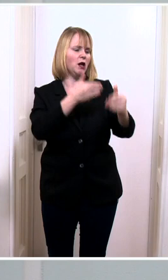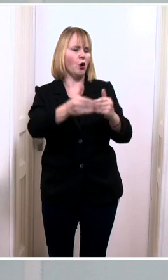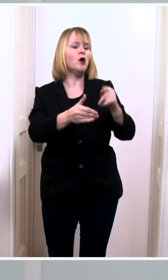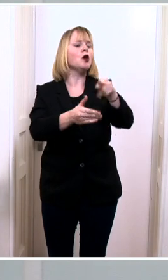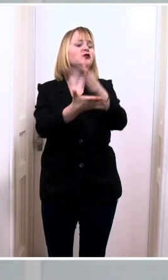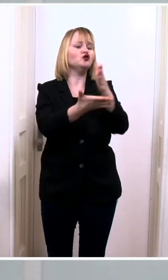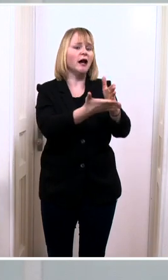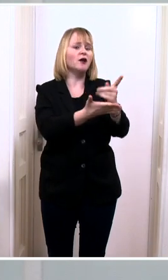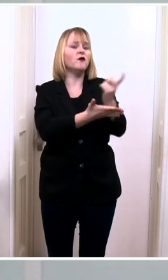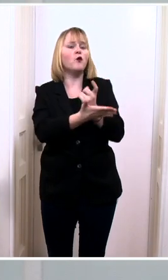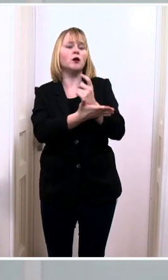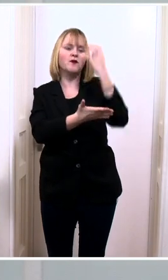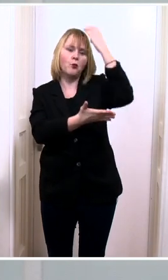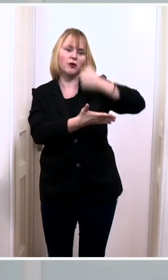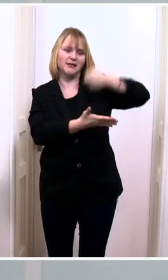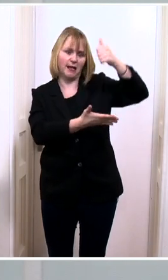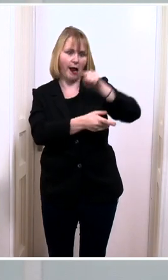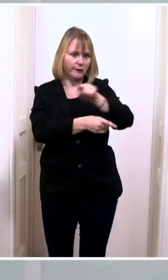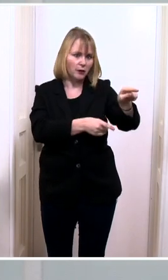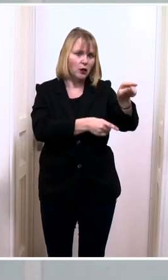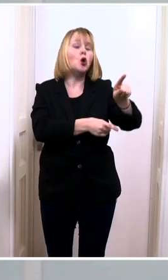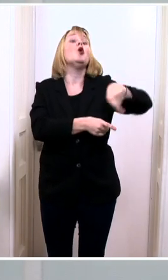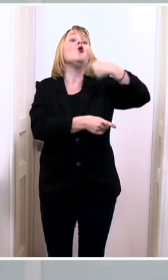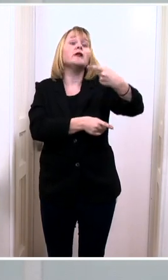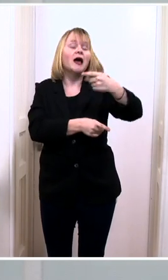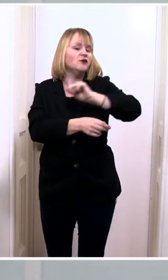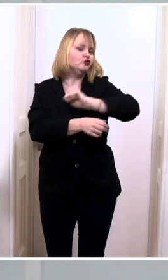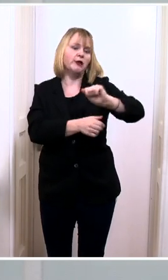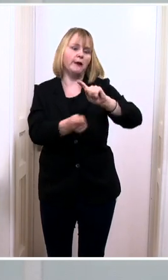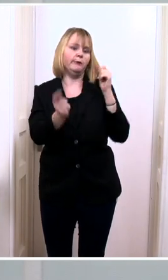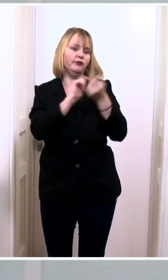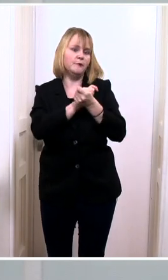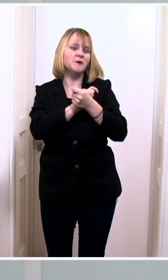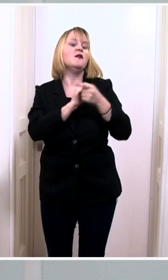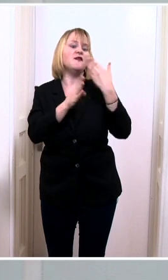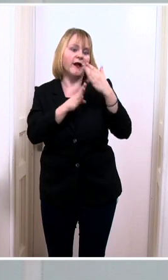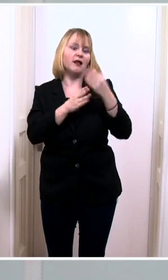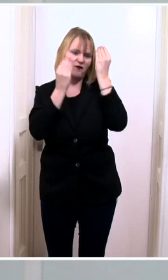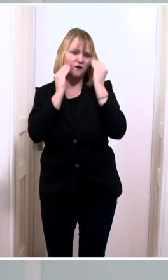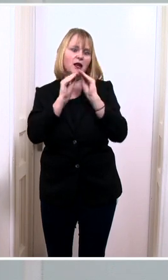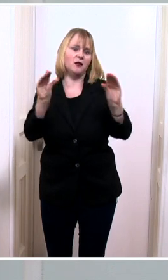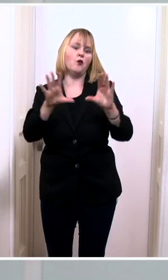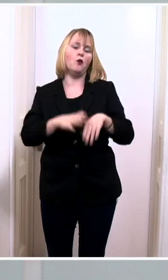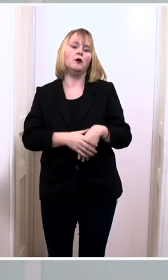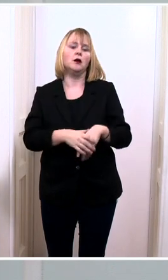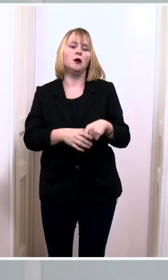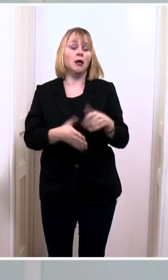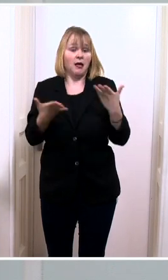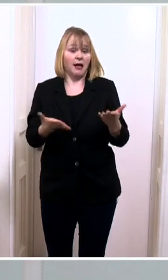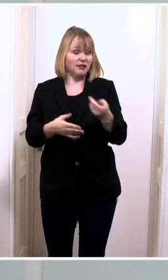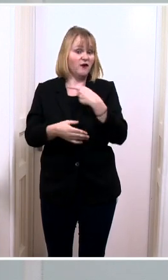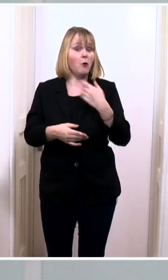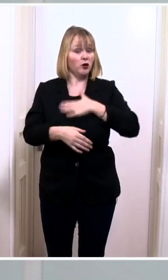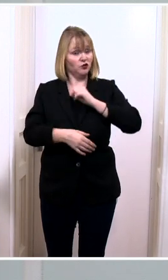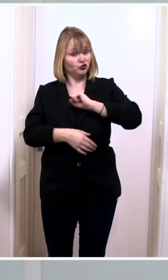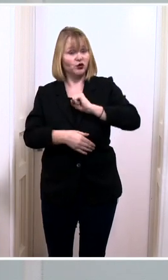Entscheide des Schweizer Bundesrates mit berücksichtigen und dann auch relativ rasch weiter informieren. Uns geht es da auch darum, dass wir relativ